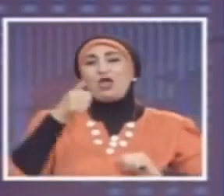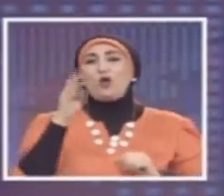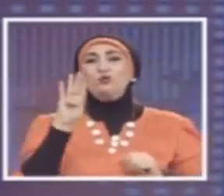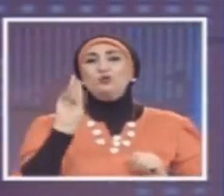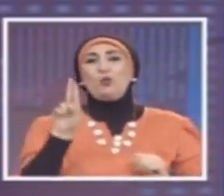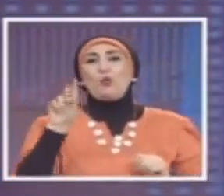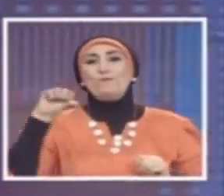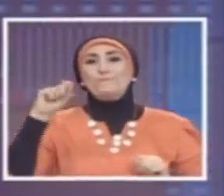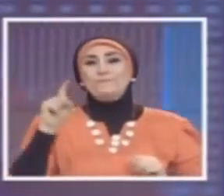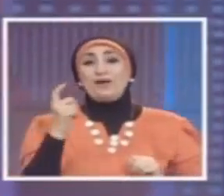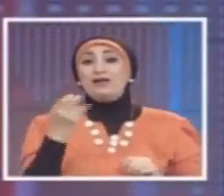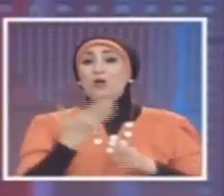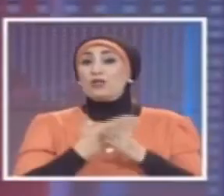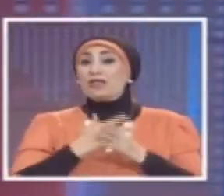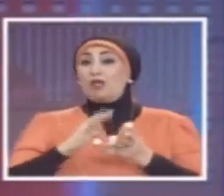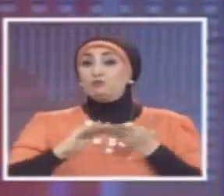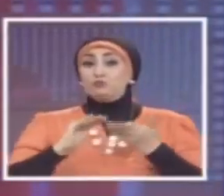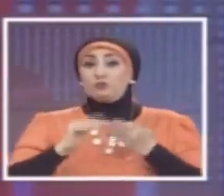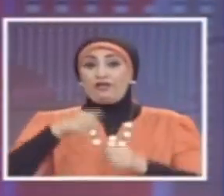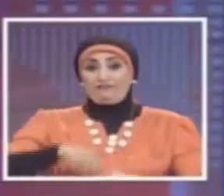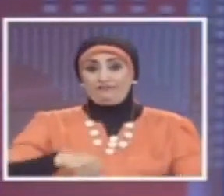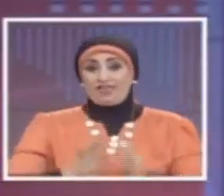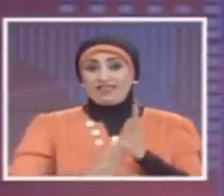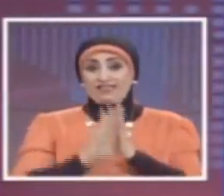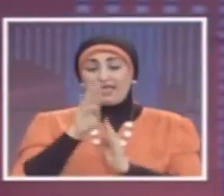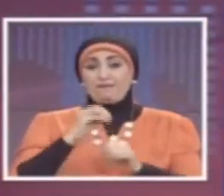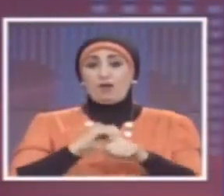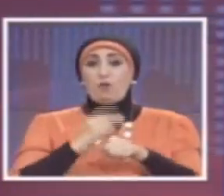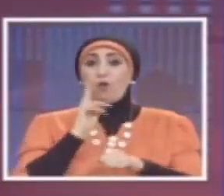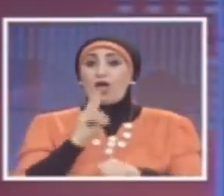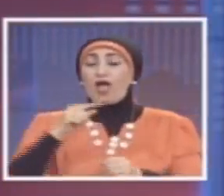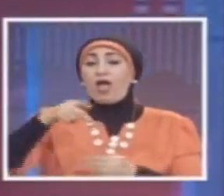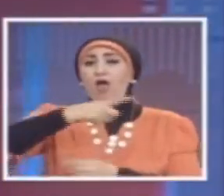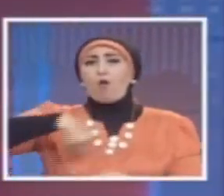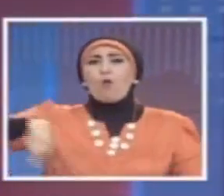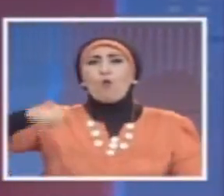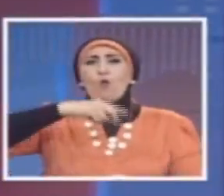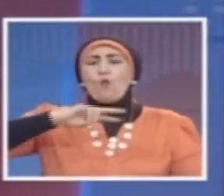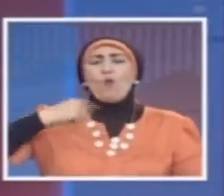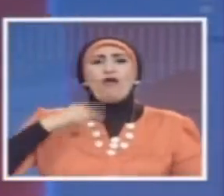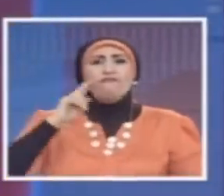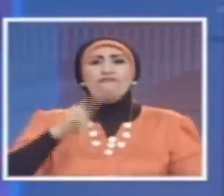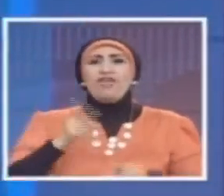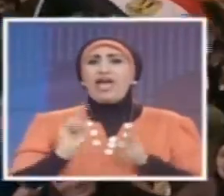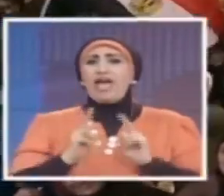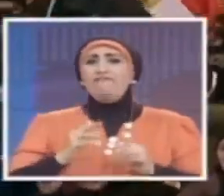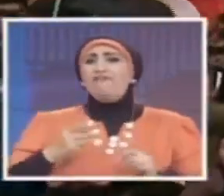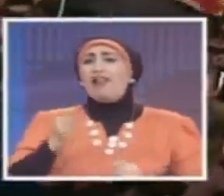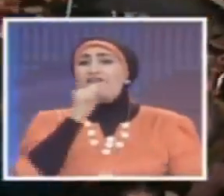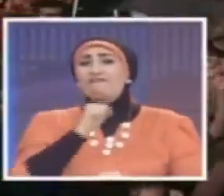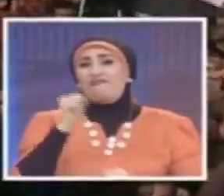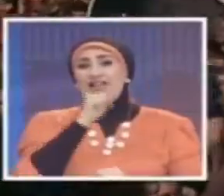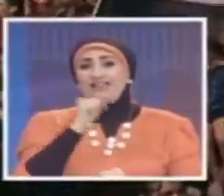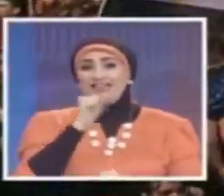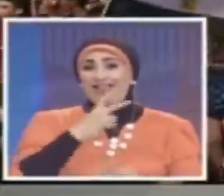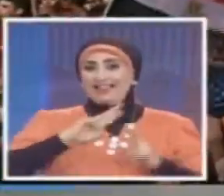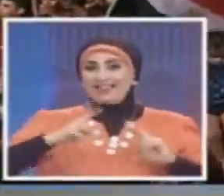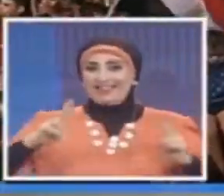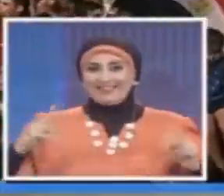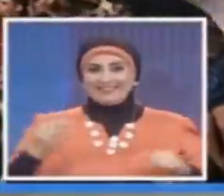وذلك لدعم جهود الدولة في التنمية. شهدت الميادين فعاليات احتفالية شارك فيها عدد